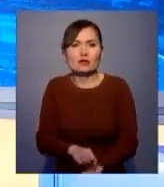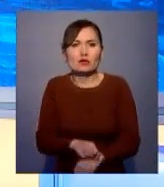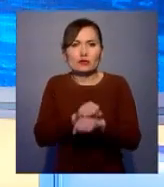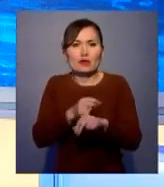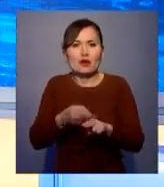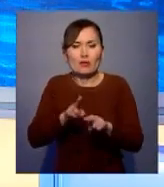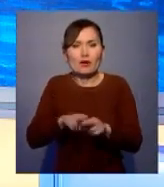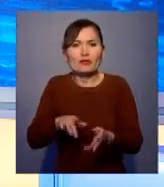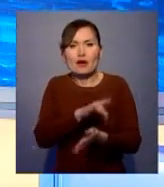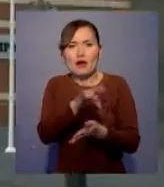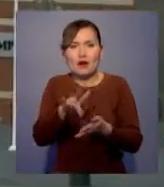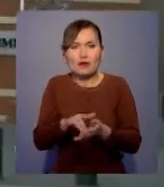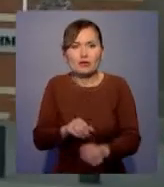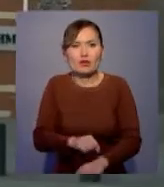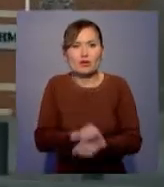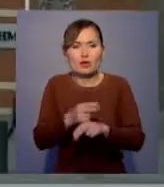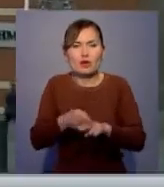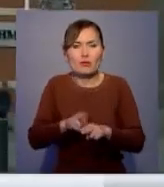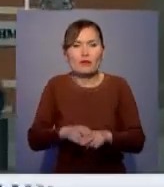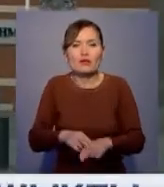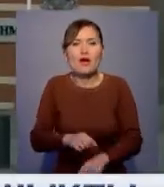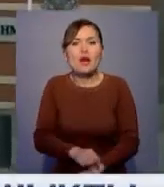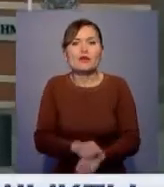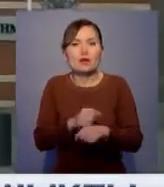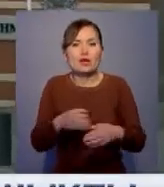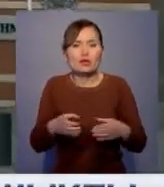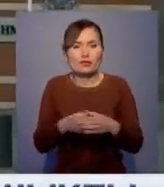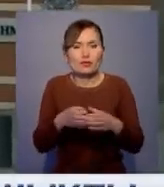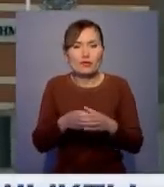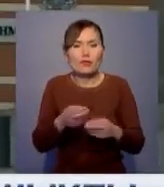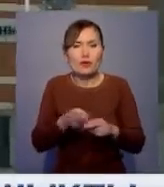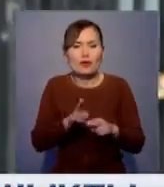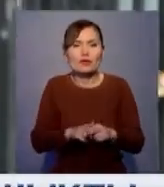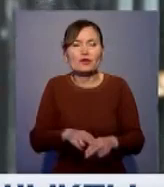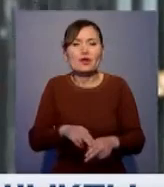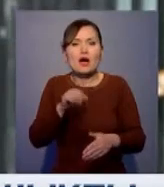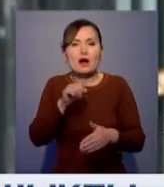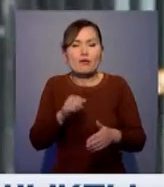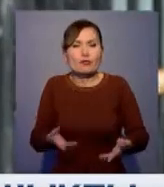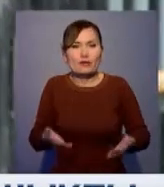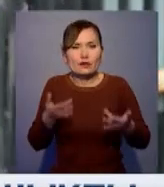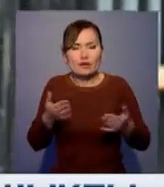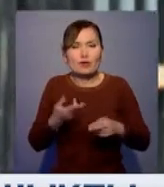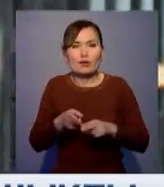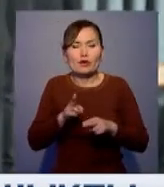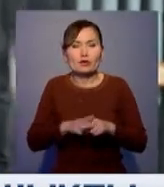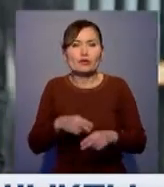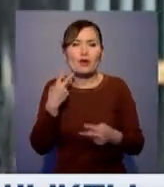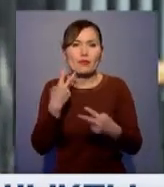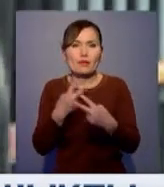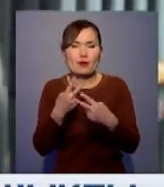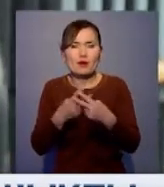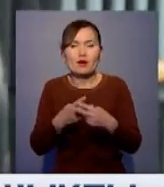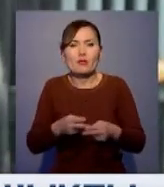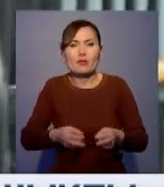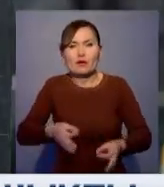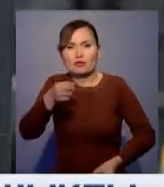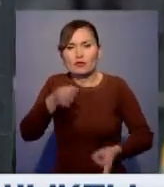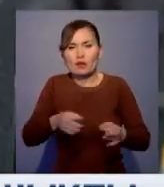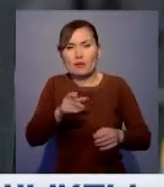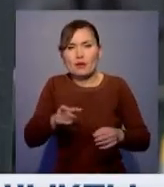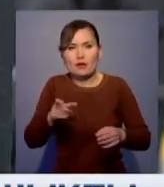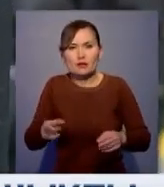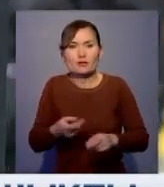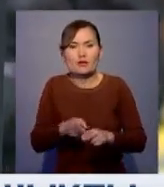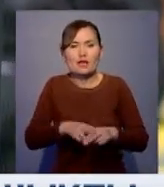Ливерпуль және Лондон қалаларында өтті. Наразы топ абақтыда зорлық-зомбылықтың күшейіп бара жатқандығын айтып, ел үкіметінен сақшылардың қауіпсіздігін қамтамасыз